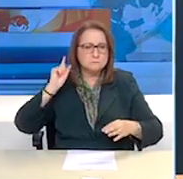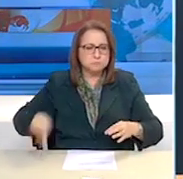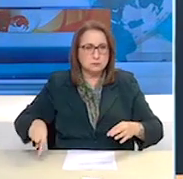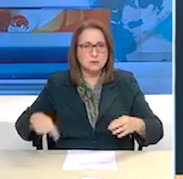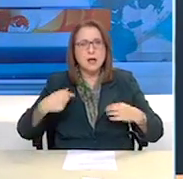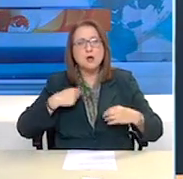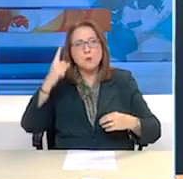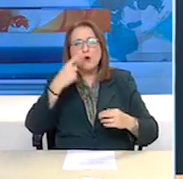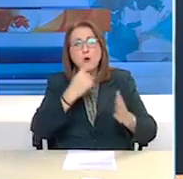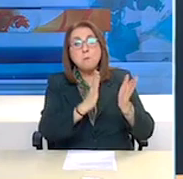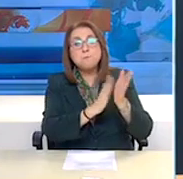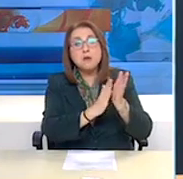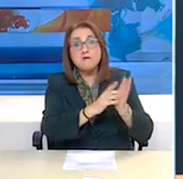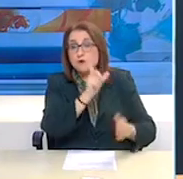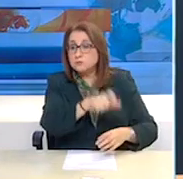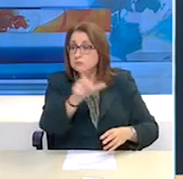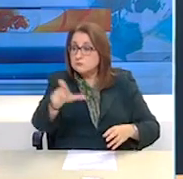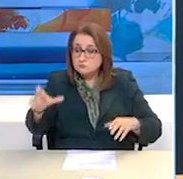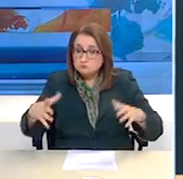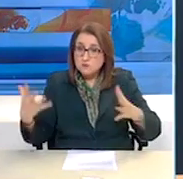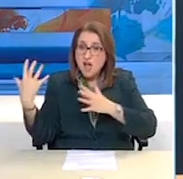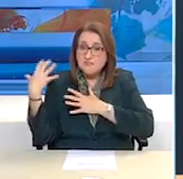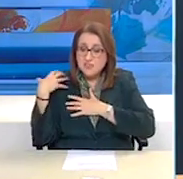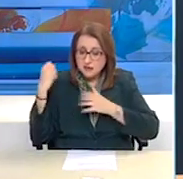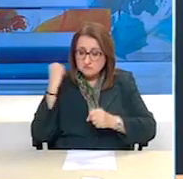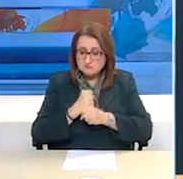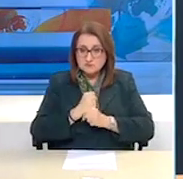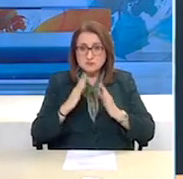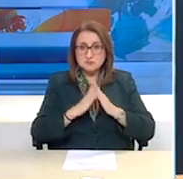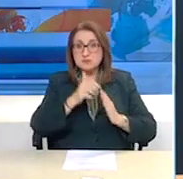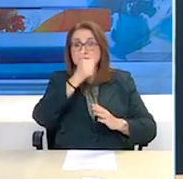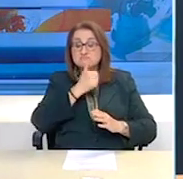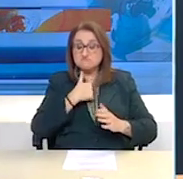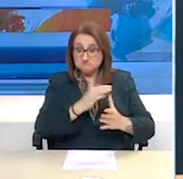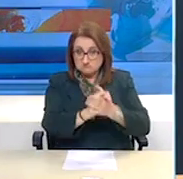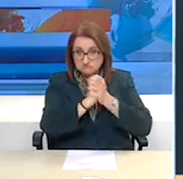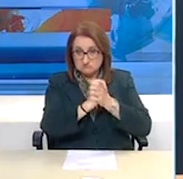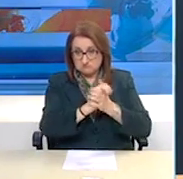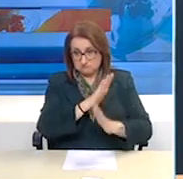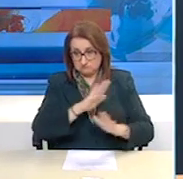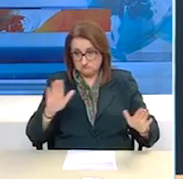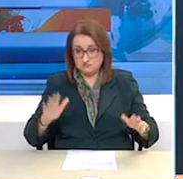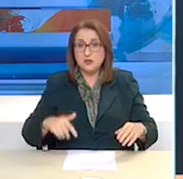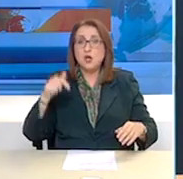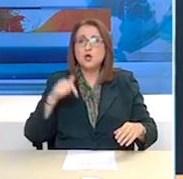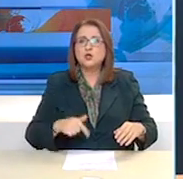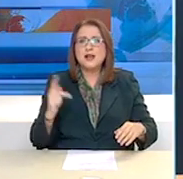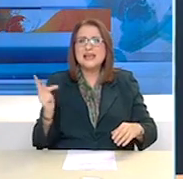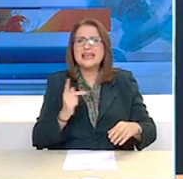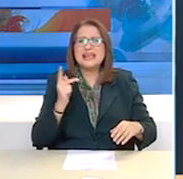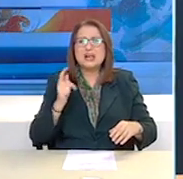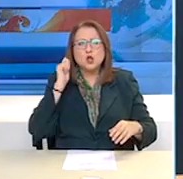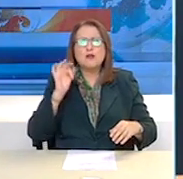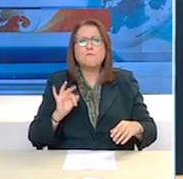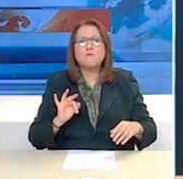κατάσταση. Στο σημείο αυτό, περνώντας το υπηρεσιακό σκέλος της σημερινής ενημέρωσης, θα ήθελα να σας ενημερώσω ότι τίθεται σε καραντίνα η κοινότητα Φούστανη